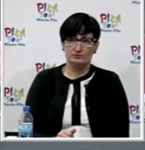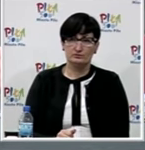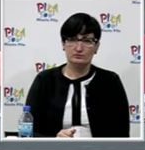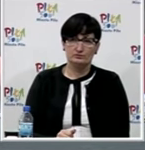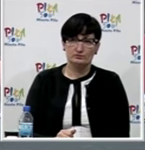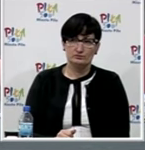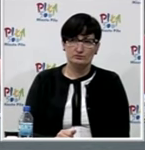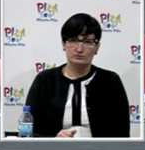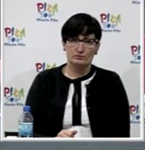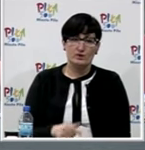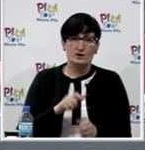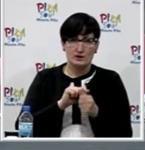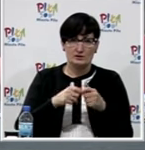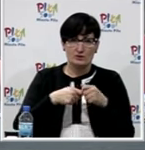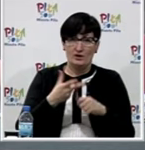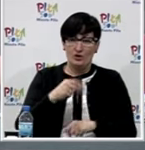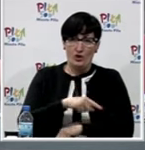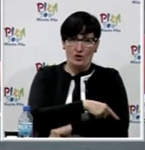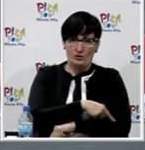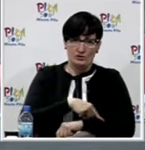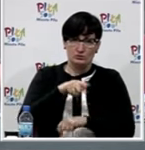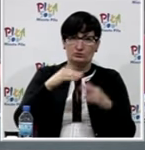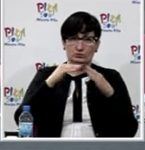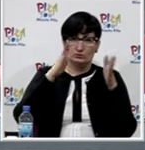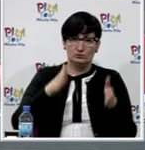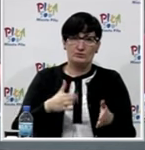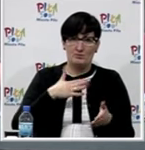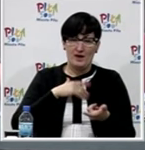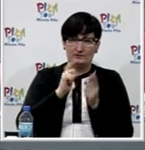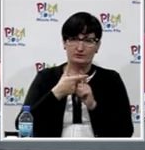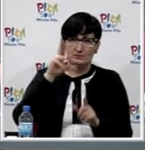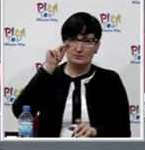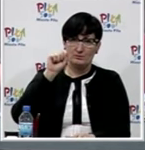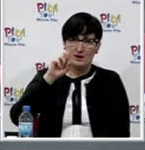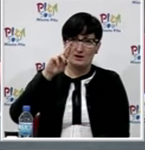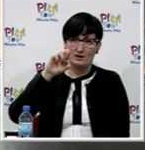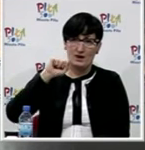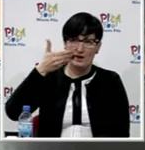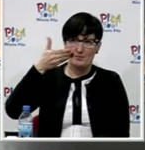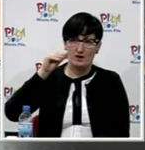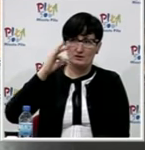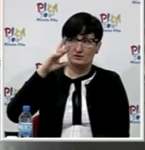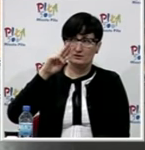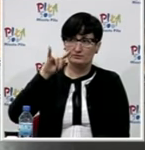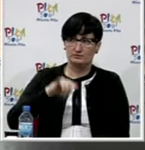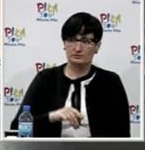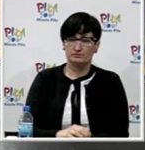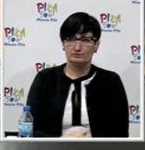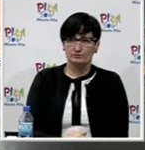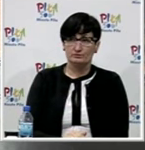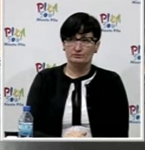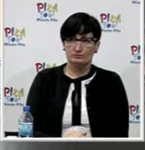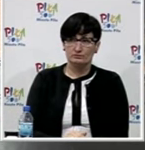nieograniczonego z racji takiej, że nieruchomość posiada wszelkie niezbędne parametry do zabudowy. Dziękuję bardzo. Dziękuję bardzo. Tylko przypomnę, że